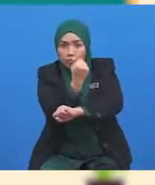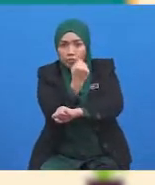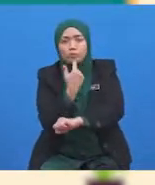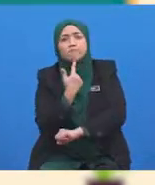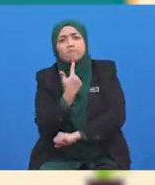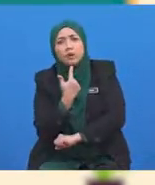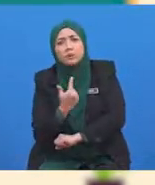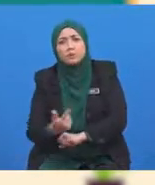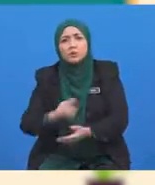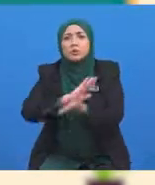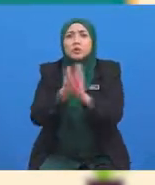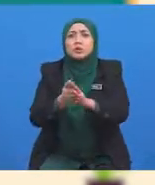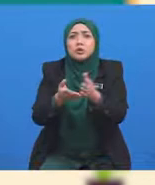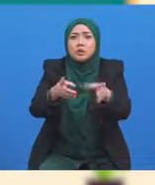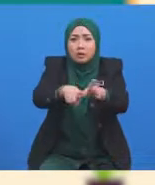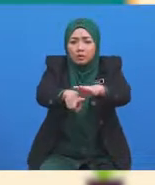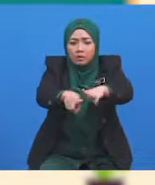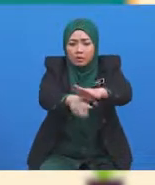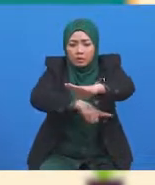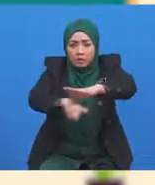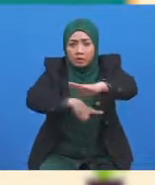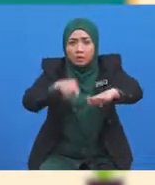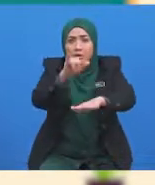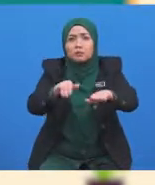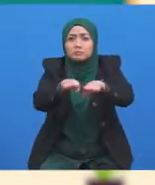ia akan menjadi dataran yang stabil.